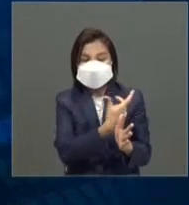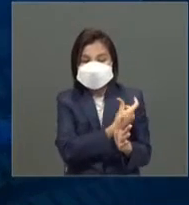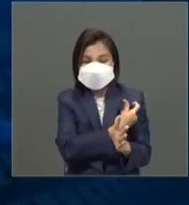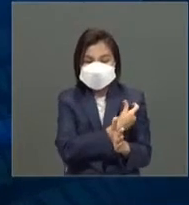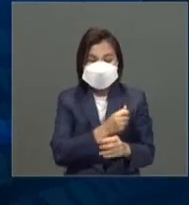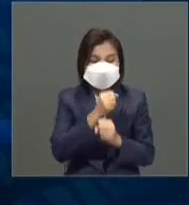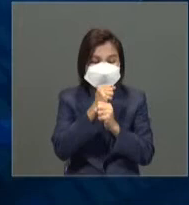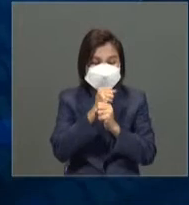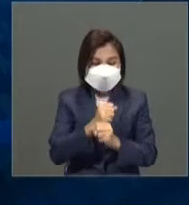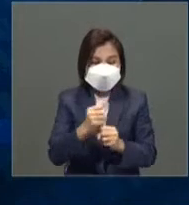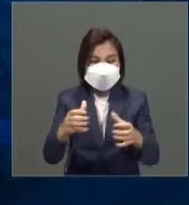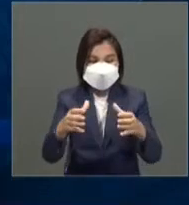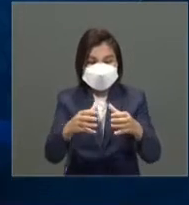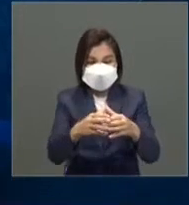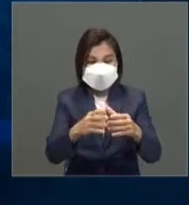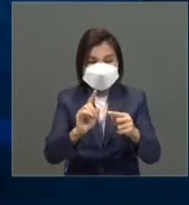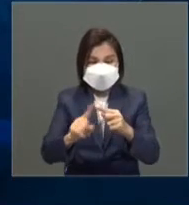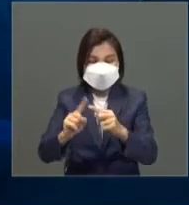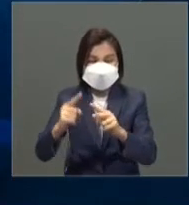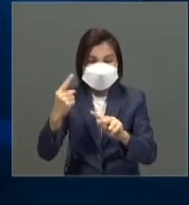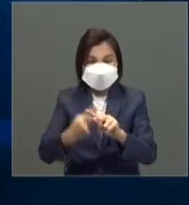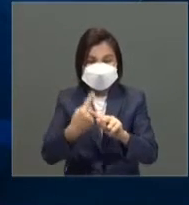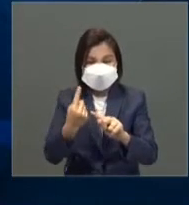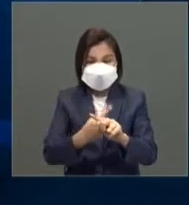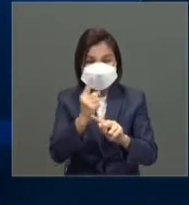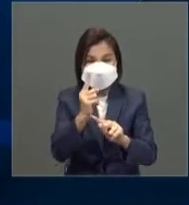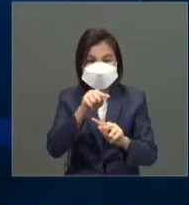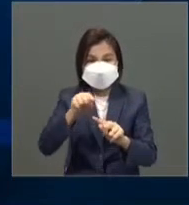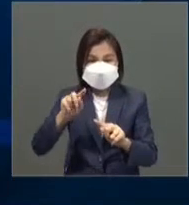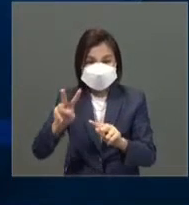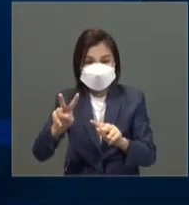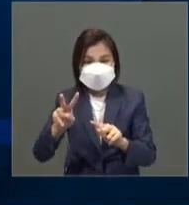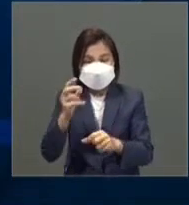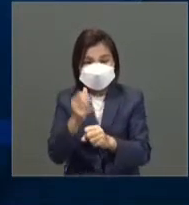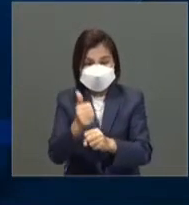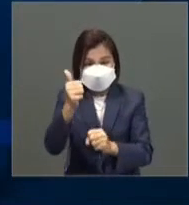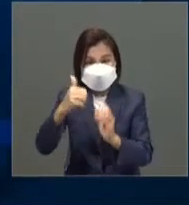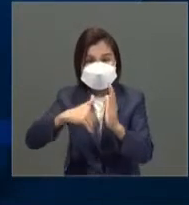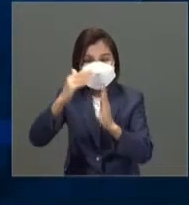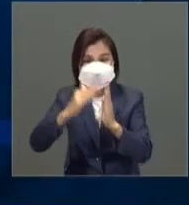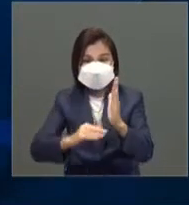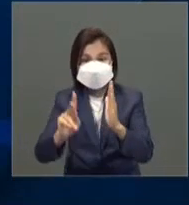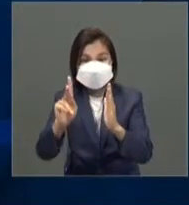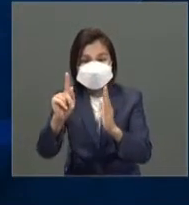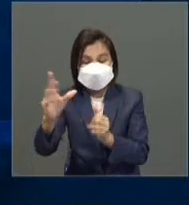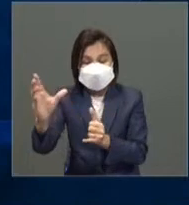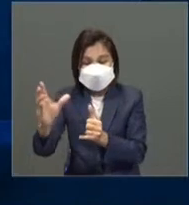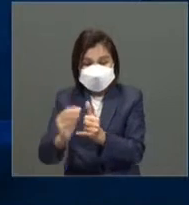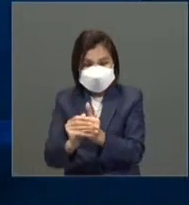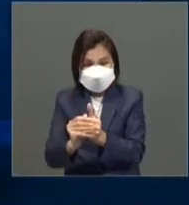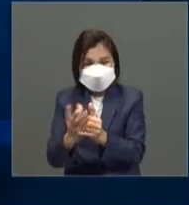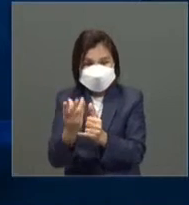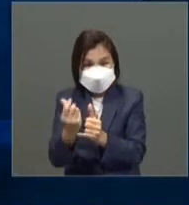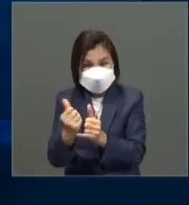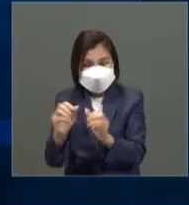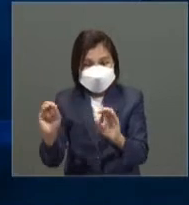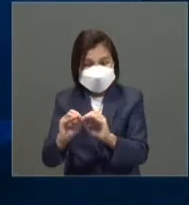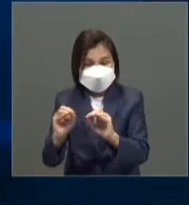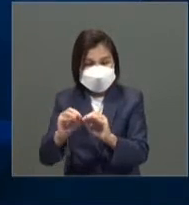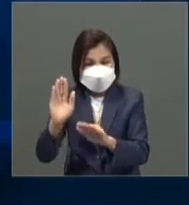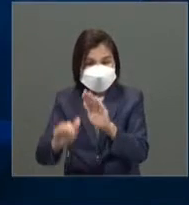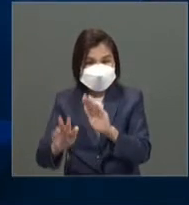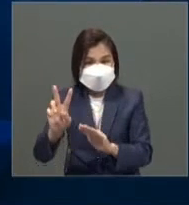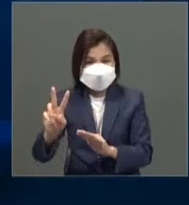ะครับภายใน 1-2 เดือนเราจะแตะลงมาที่ตรงนี้ได้ซึ่งนั่นก็คือก็ยังมีตัวเลขสูงต่อวันเกือบ 20,000 อยู่เลย